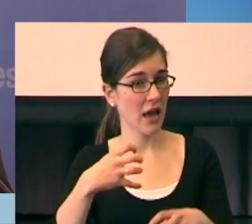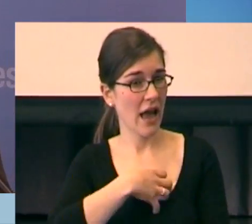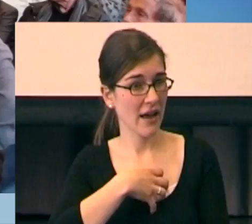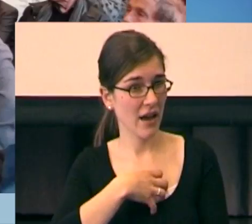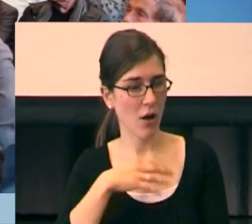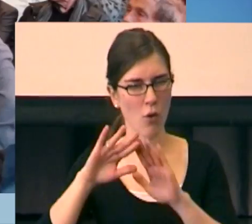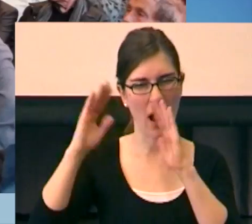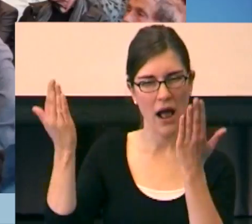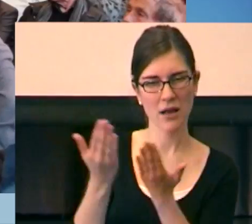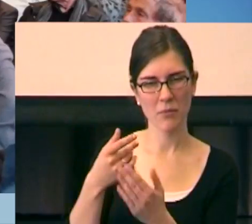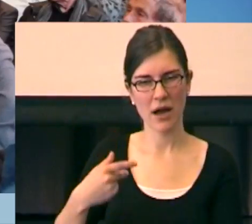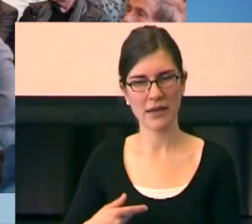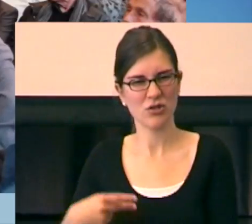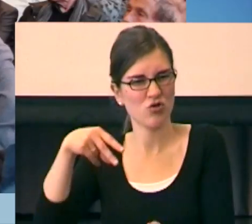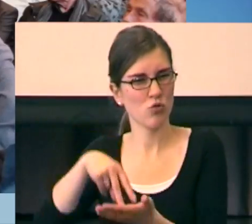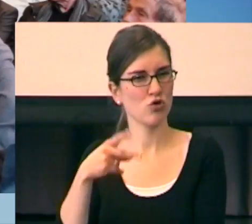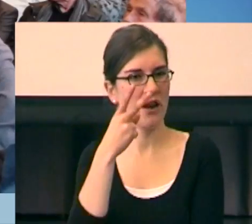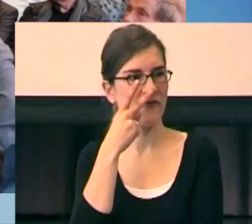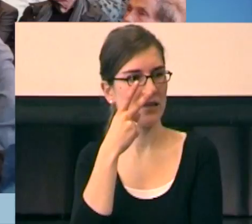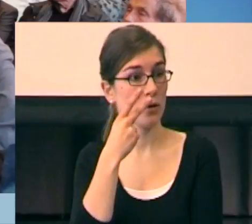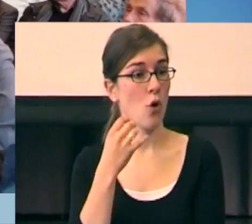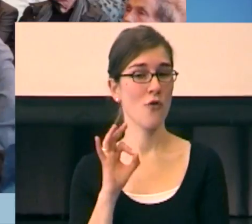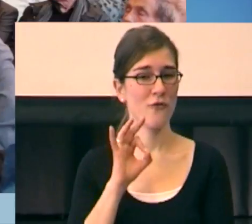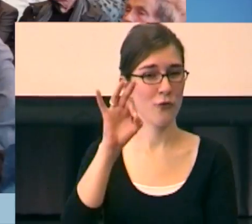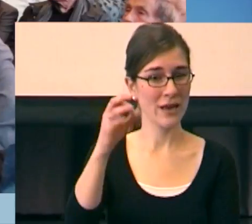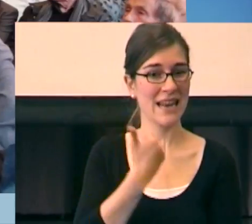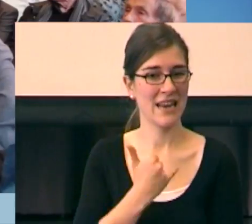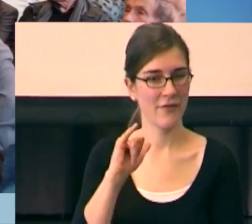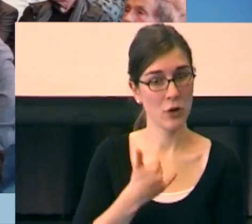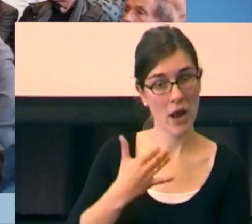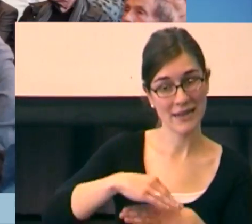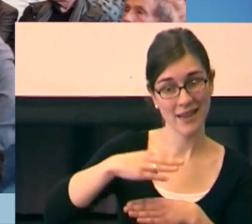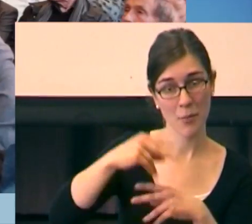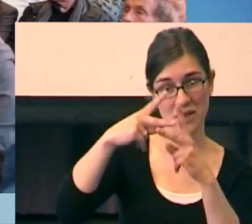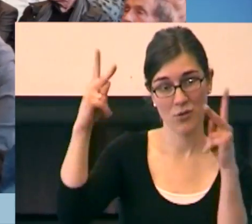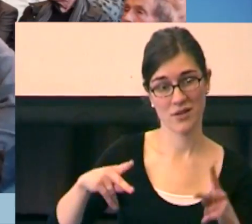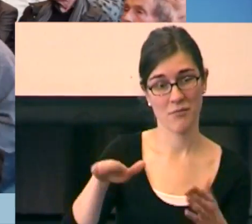Umstände und für ihn individuell das beste Therapiekonzept zu machen.